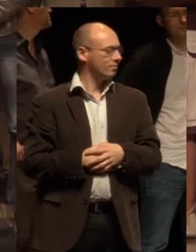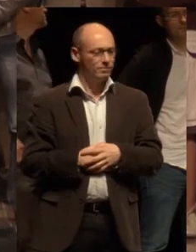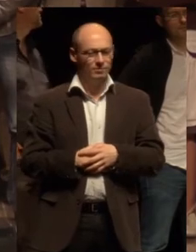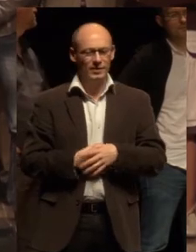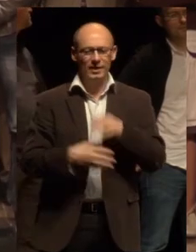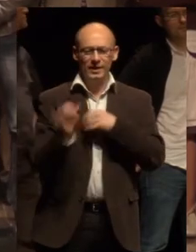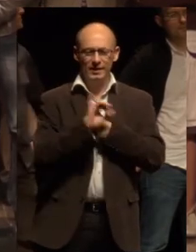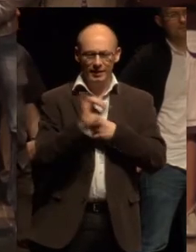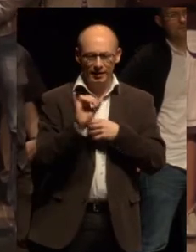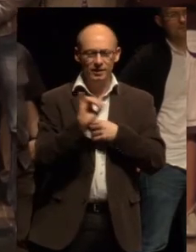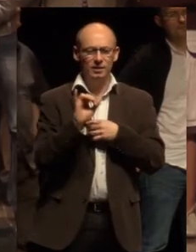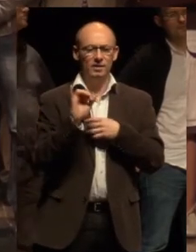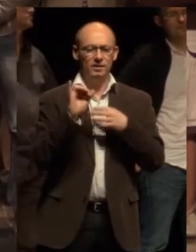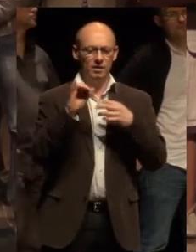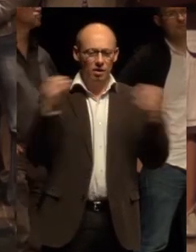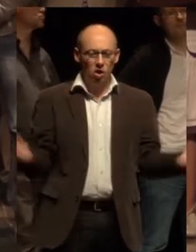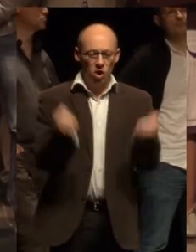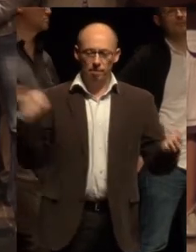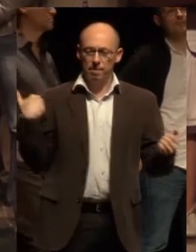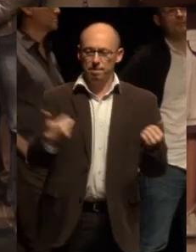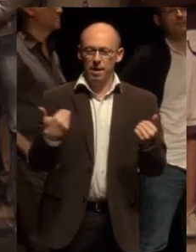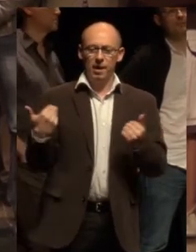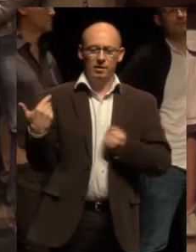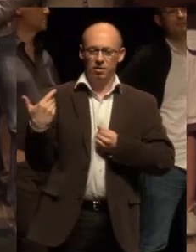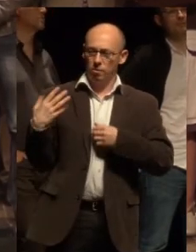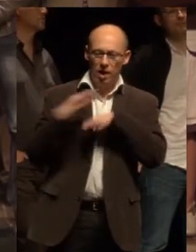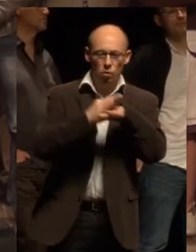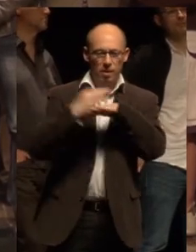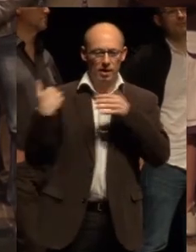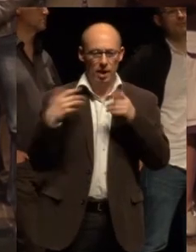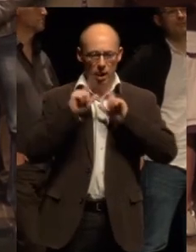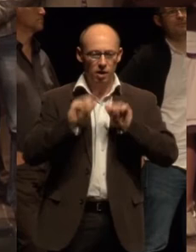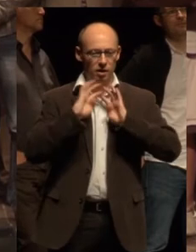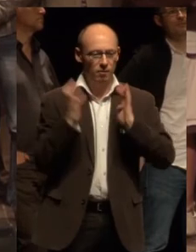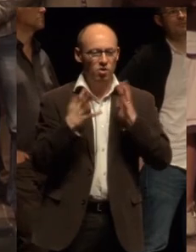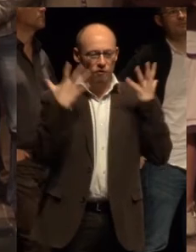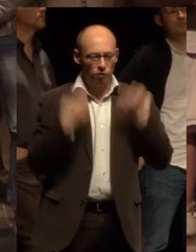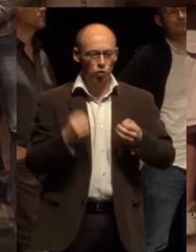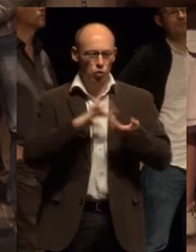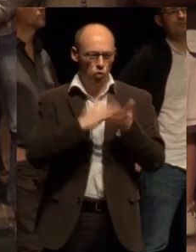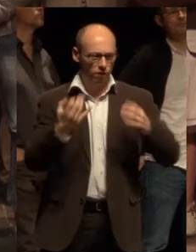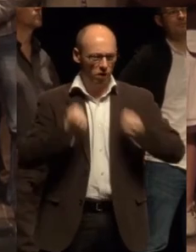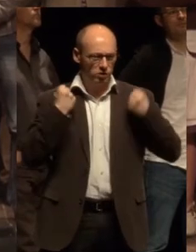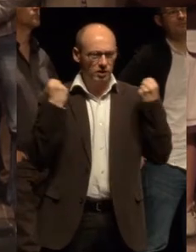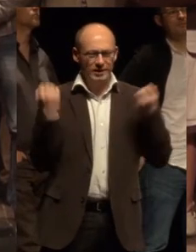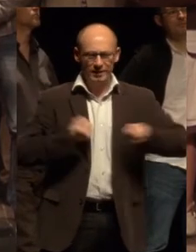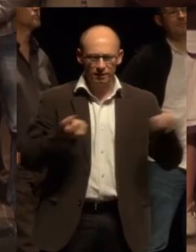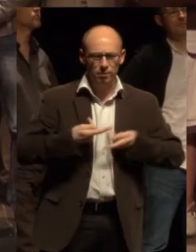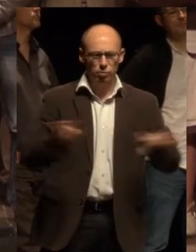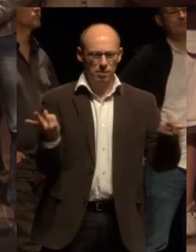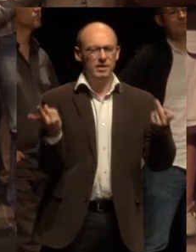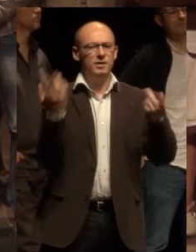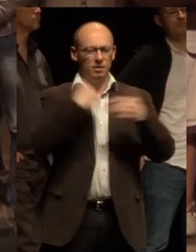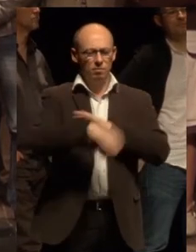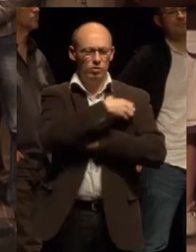Ceux qui m'ont suivi durant la campagne le savent, parce que j'ai dit souvent, je veux que toute la force de nos services publics municipaux soit